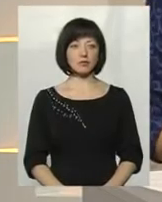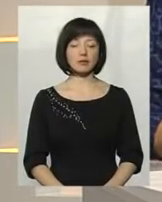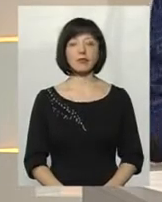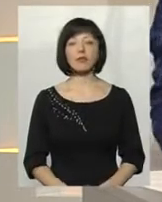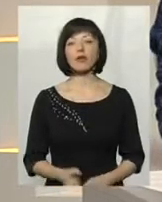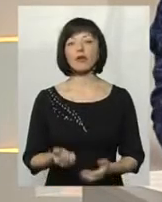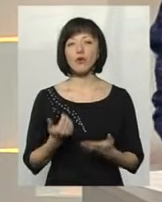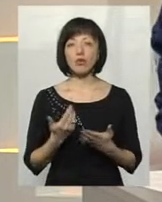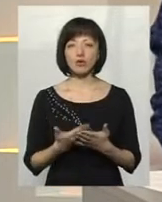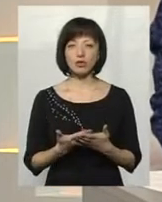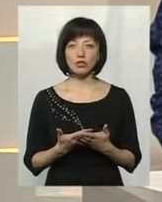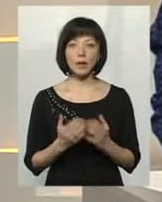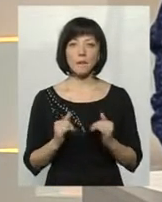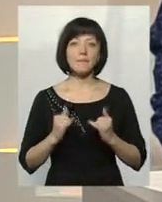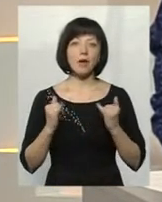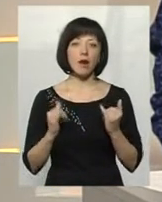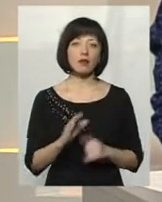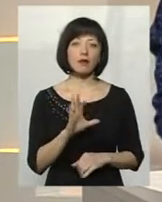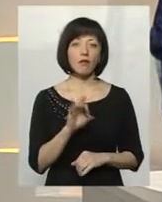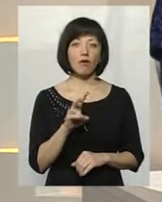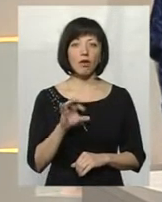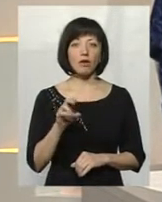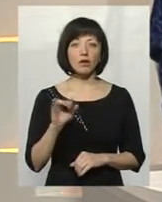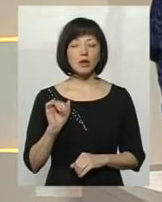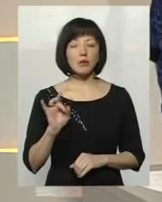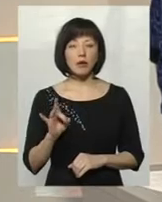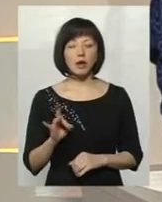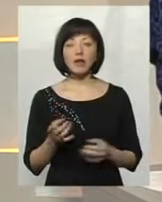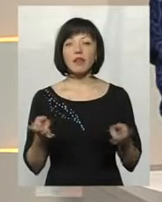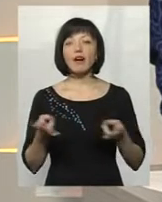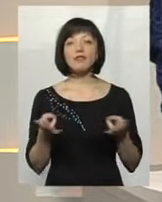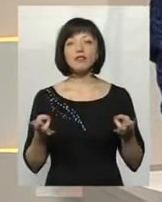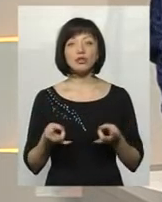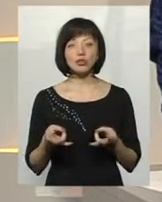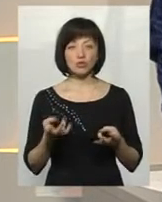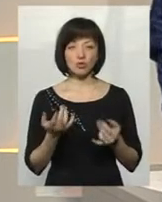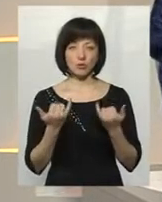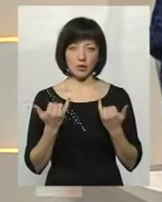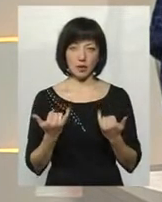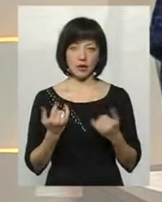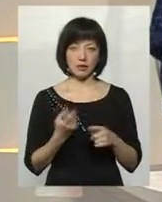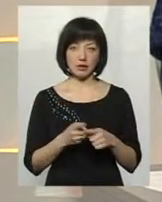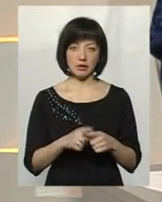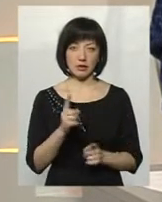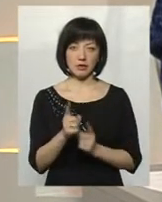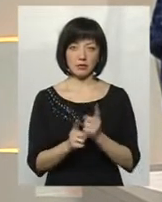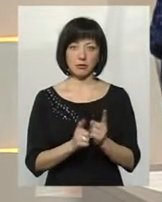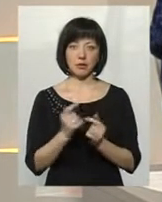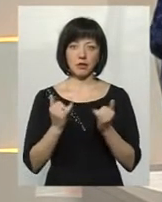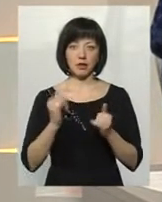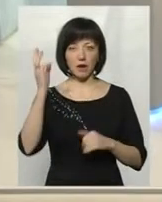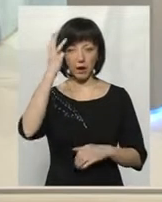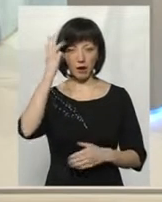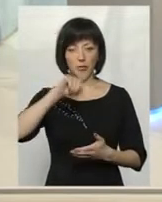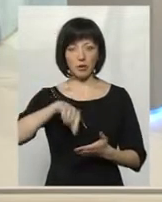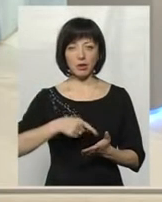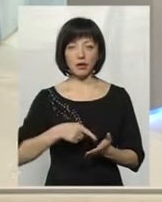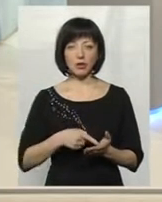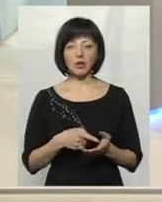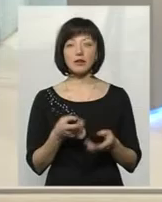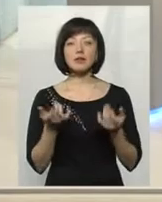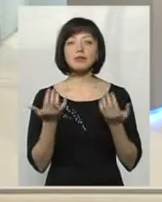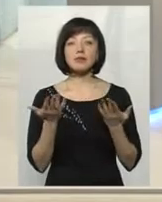Отже, пане Володимире, навіщо потрібні зараз ці зміни для Хмельницького?